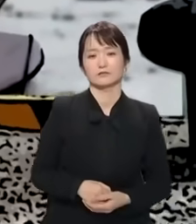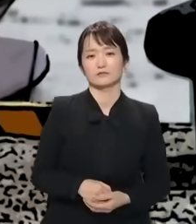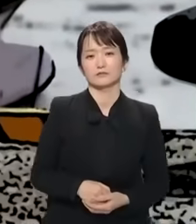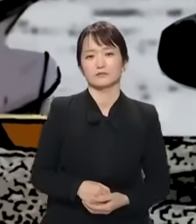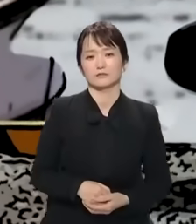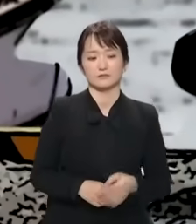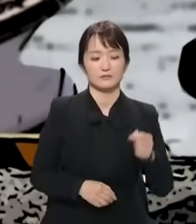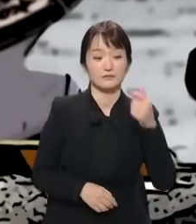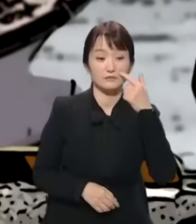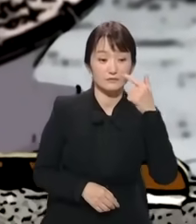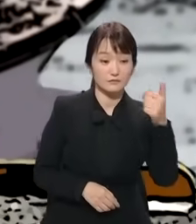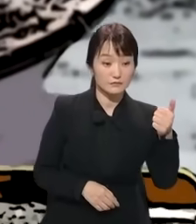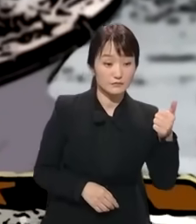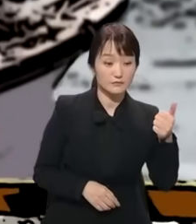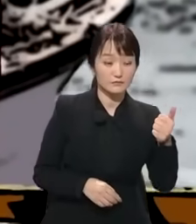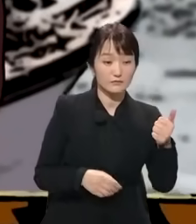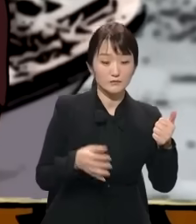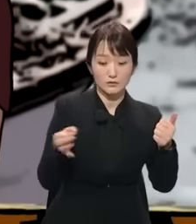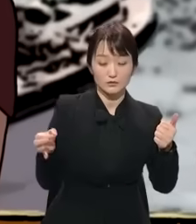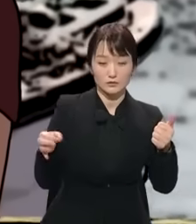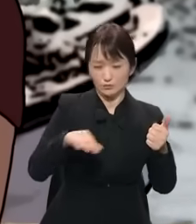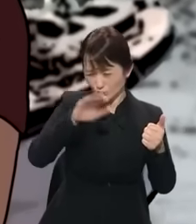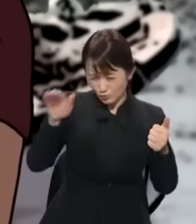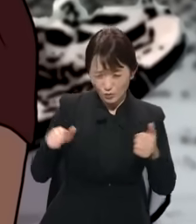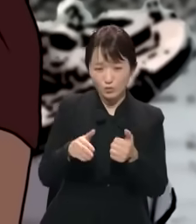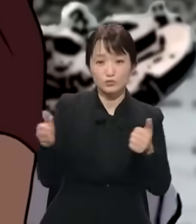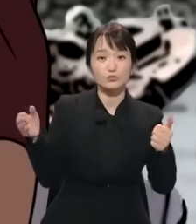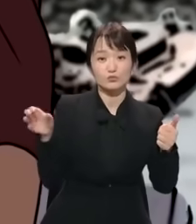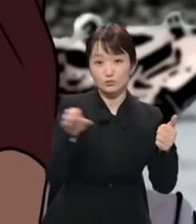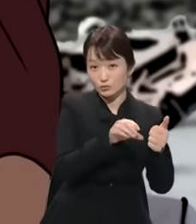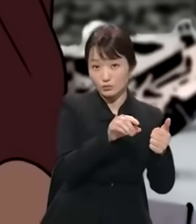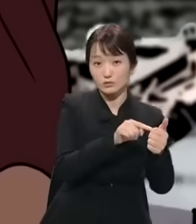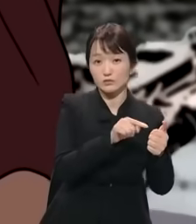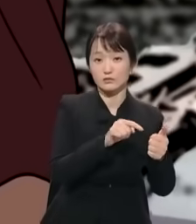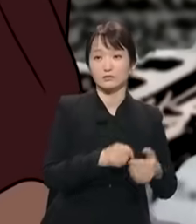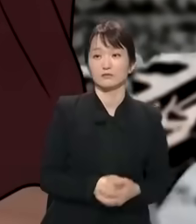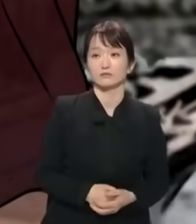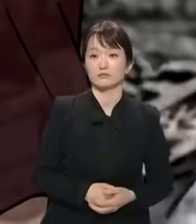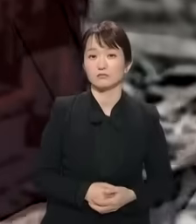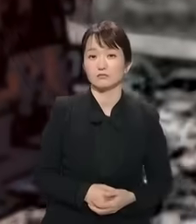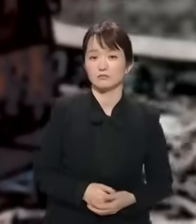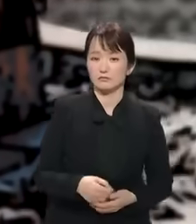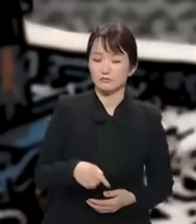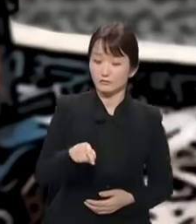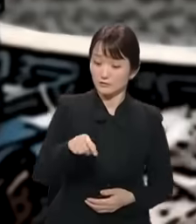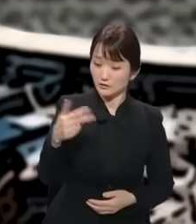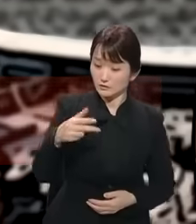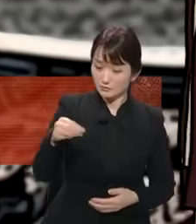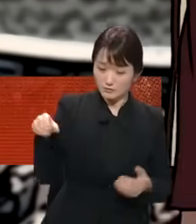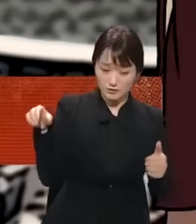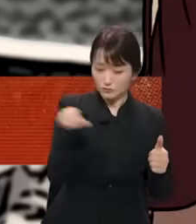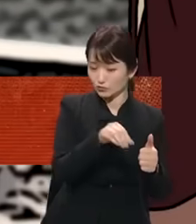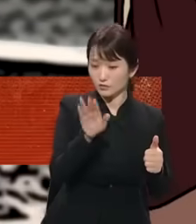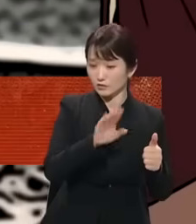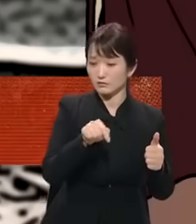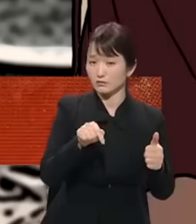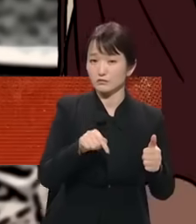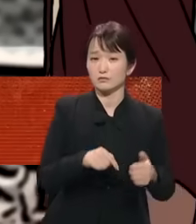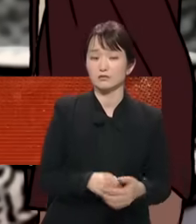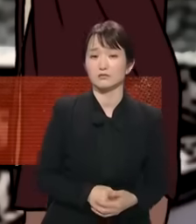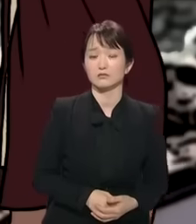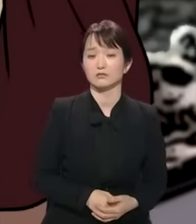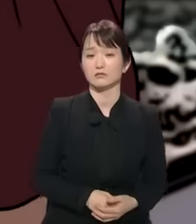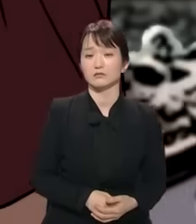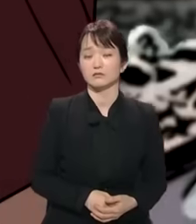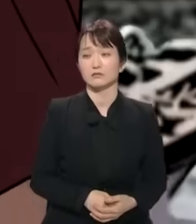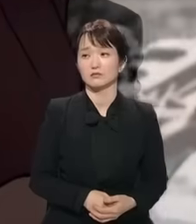이제 그 작은아버지한테 선박 대금을 모두 줬대요. 근데 갑자기 작은아버지가 그때 7천만 원 안 줬잖냐 이렇게 주장을 하고 나온